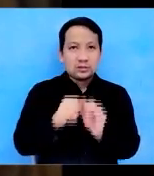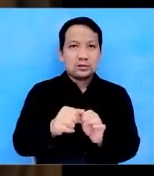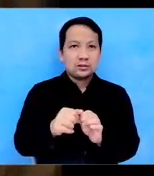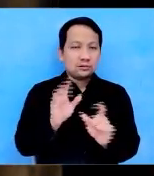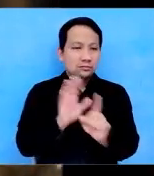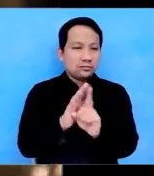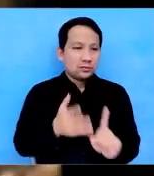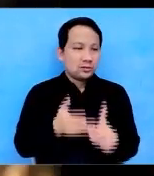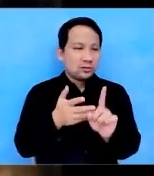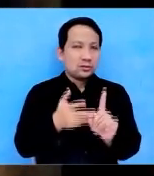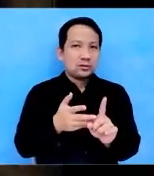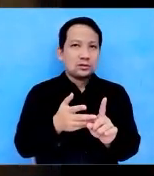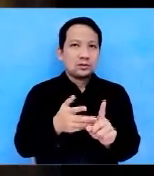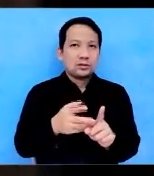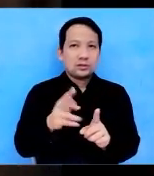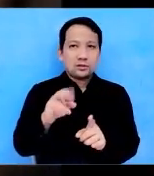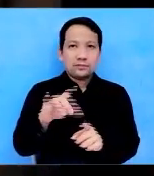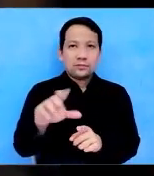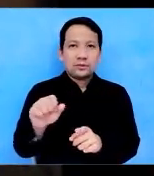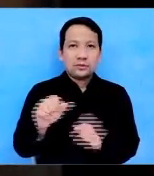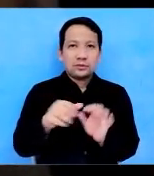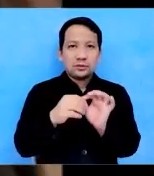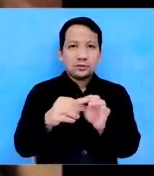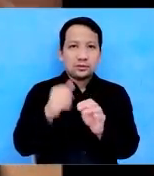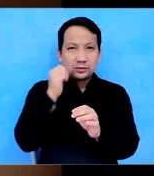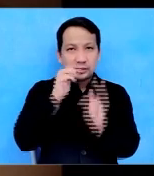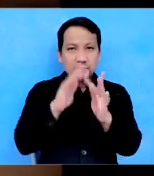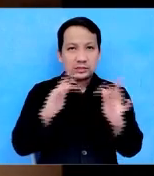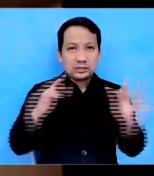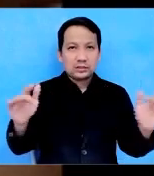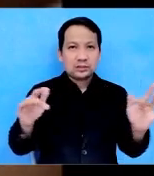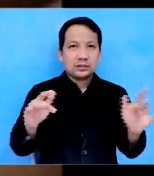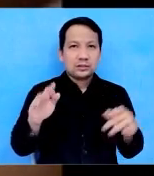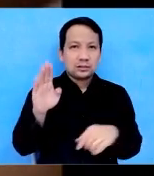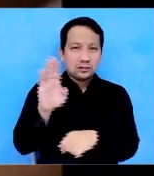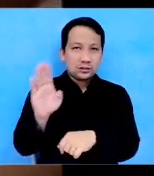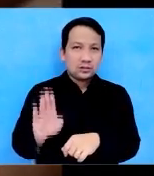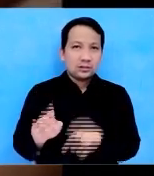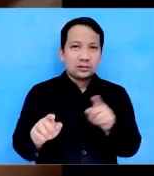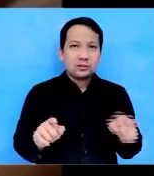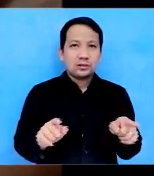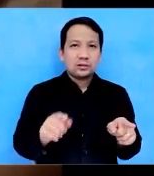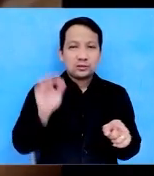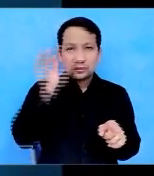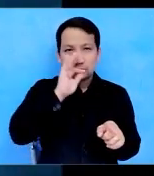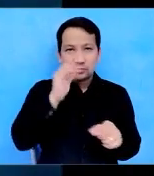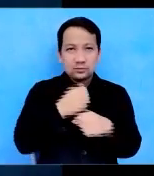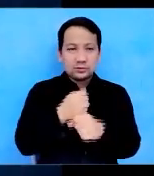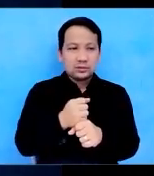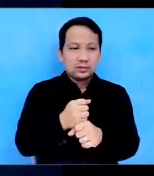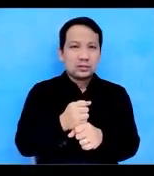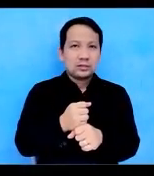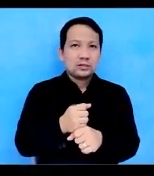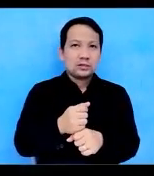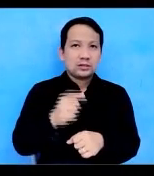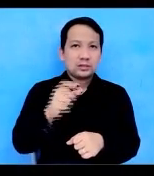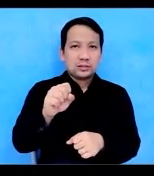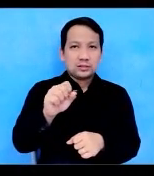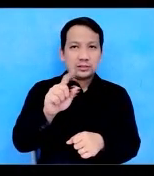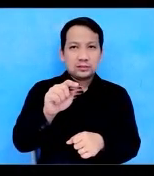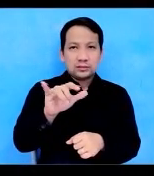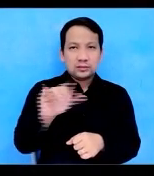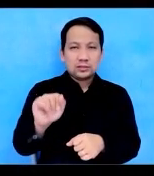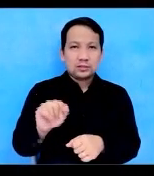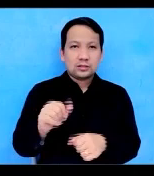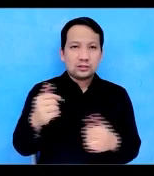sa Vancouver International Women Film Festival sa British Columbia ang Pinoy-made film na Stay. Directed by yan